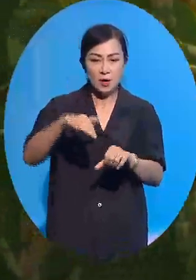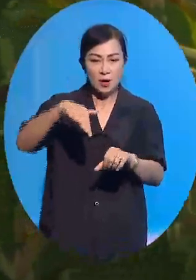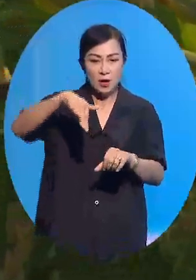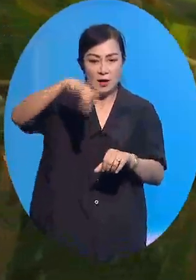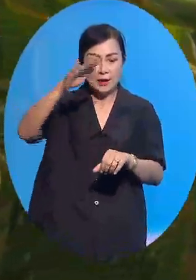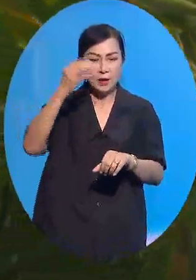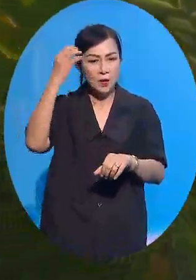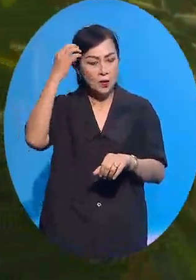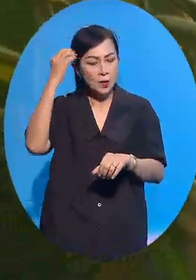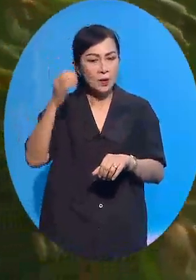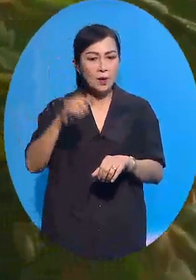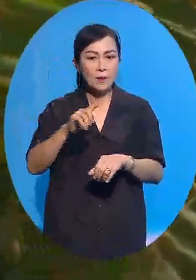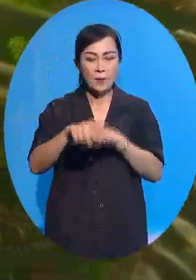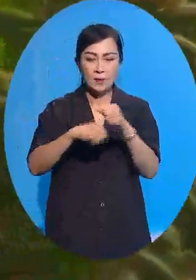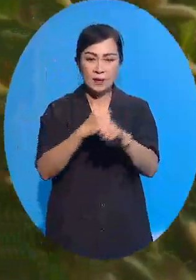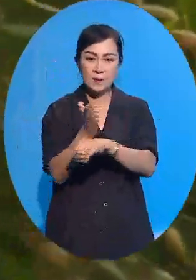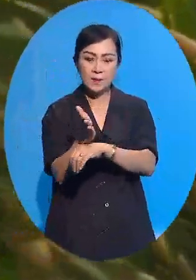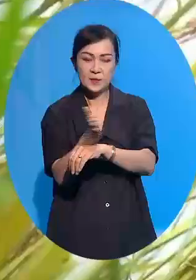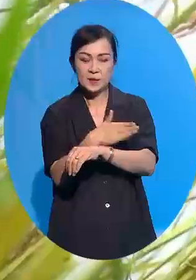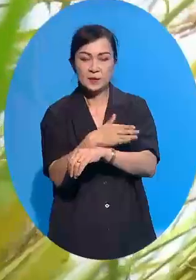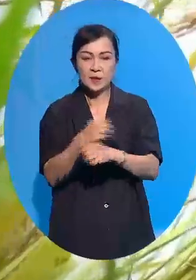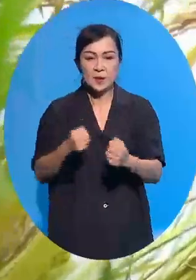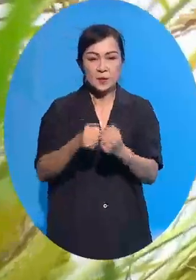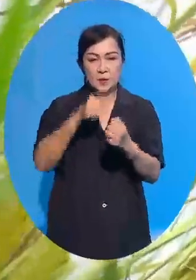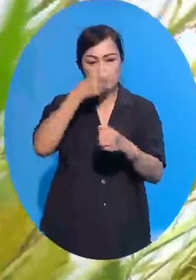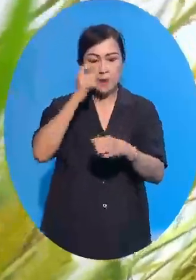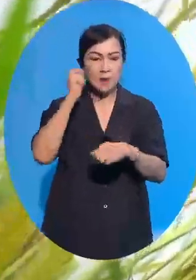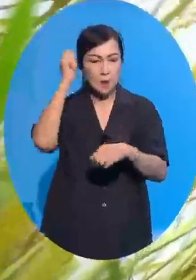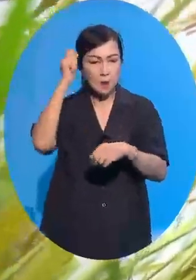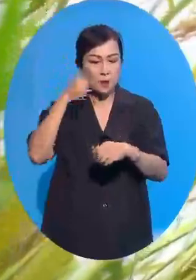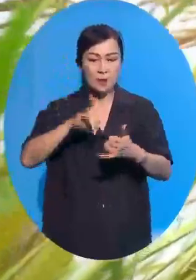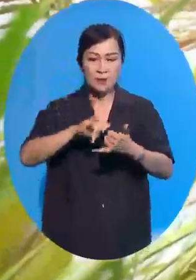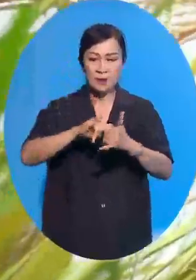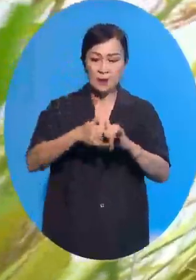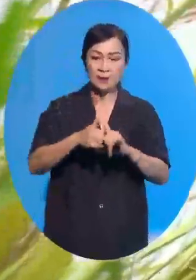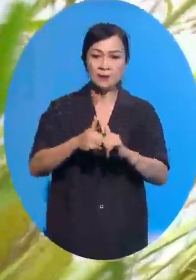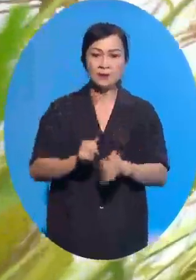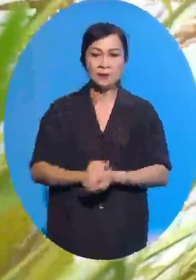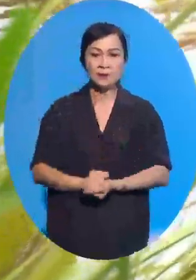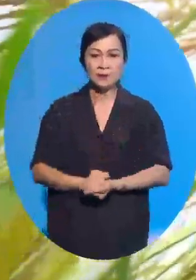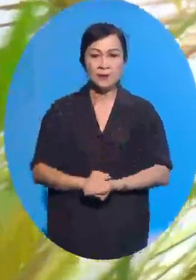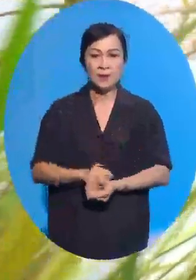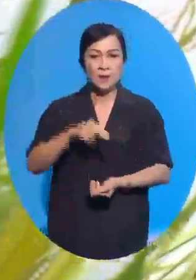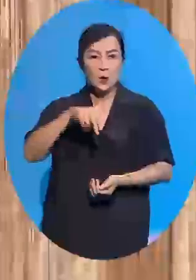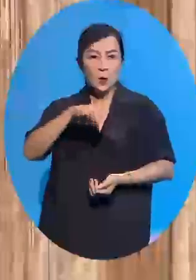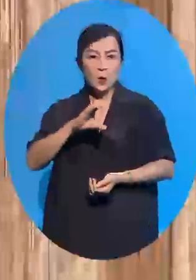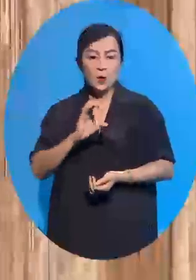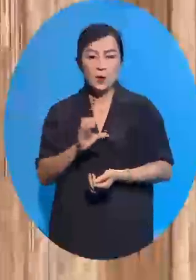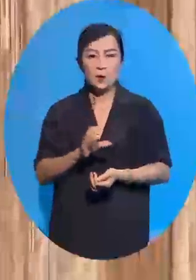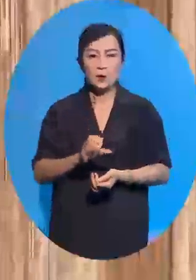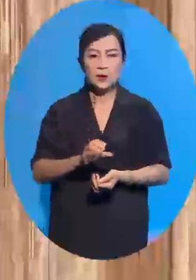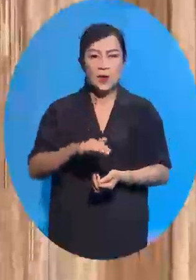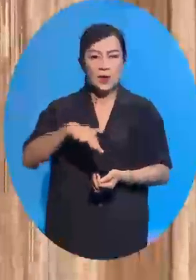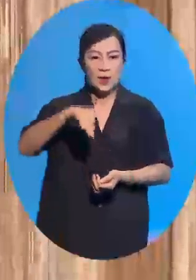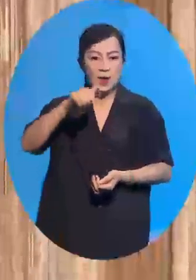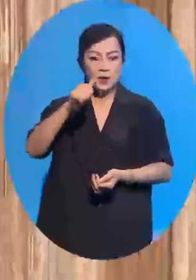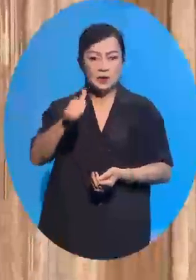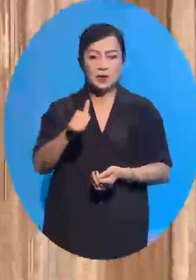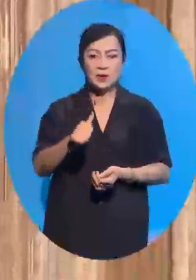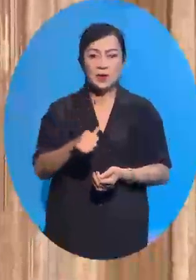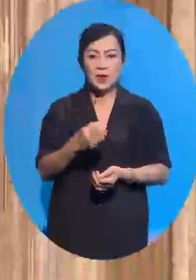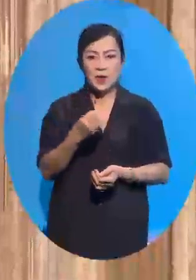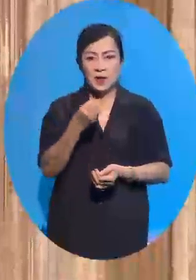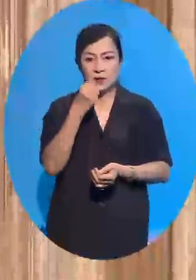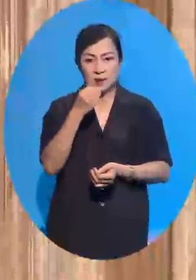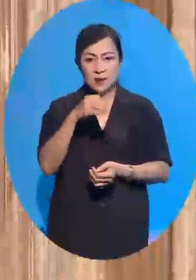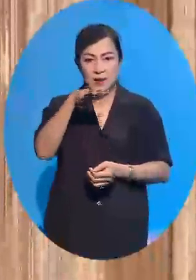lục ghi nhận một năm trước đây khi cuộc xung đột Nga-Ukraine mới nổ ra. Ngũ cốc, thành phần chiếm tỷ lệ cao nhất trong chỉ số giá lương